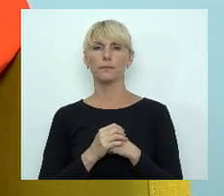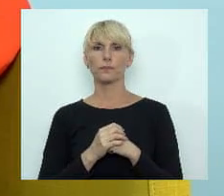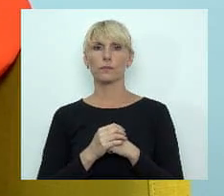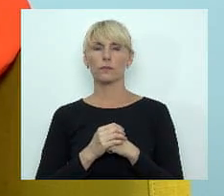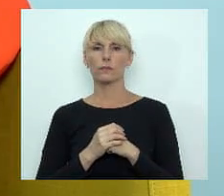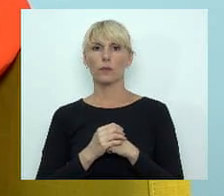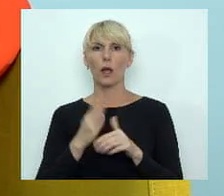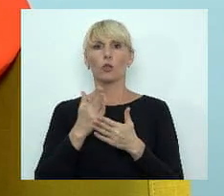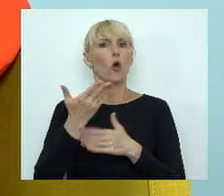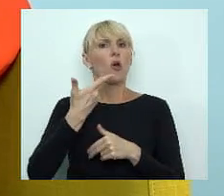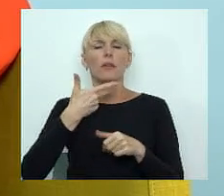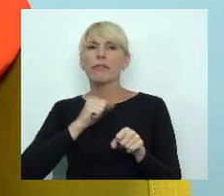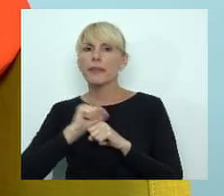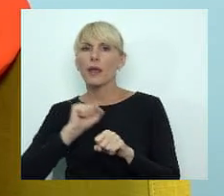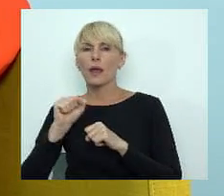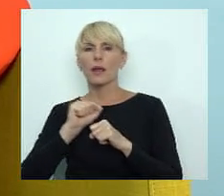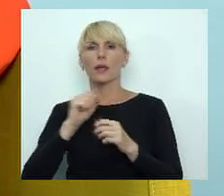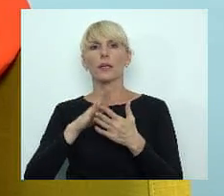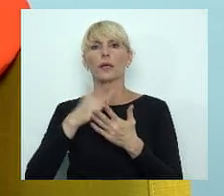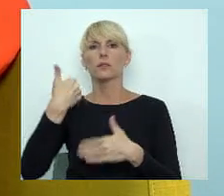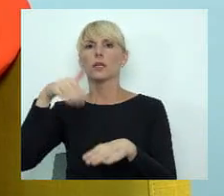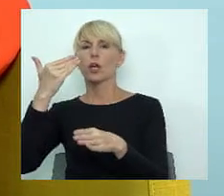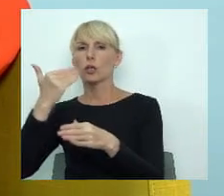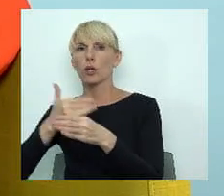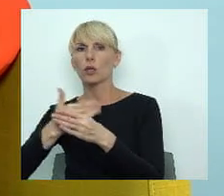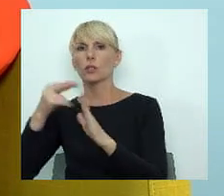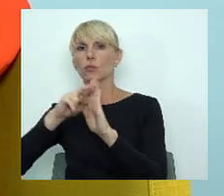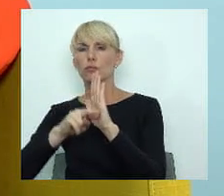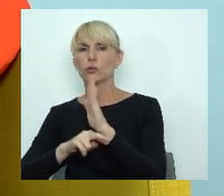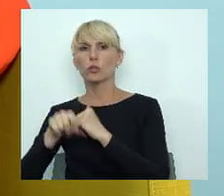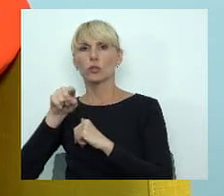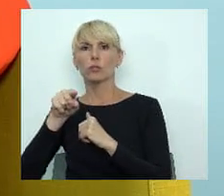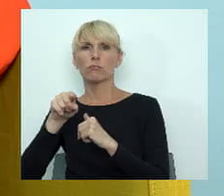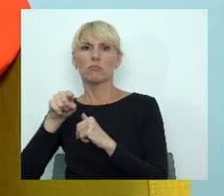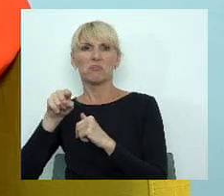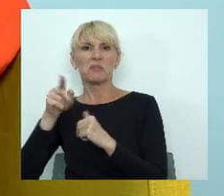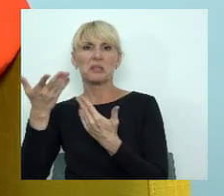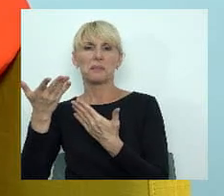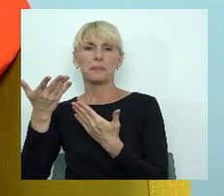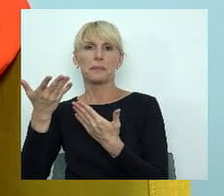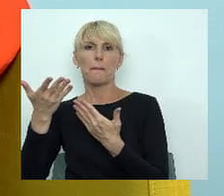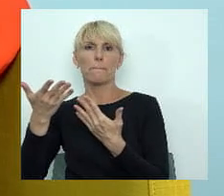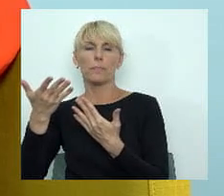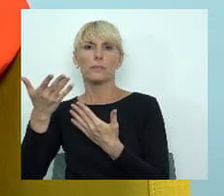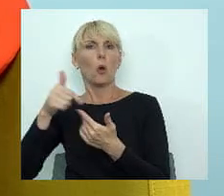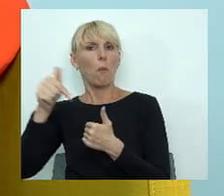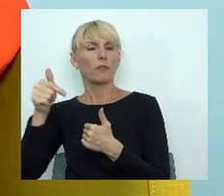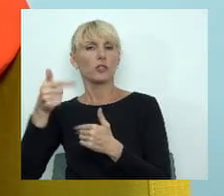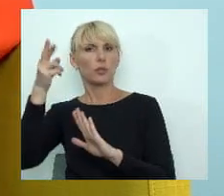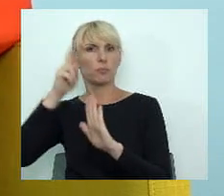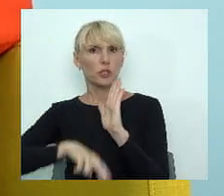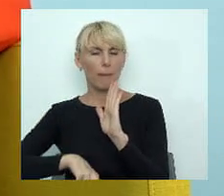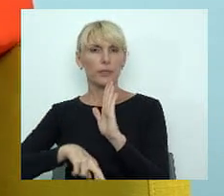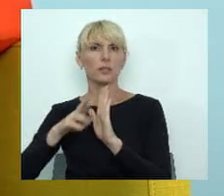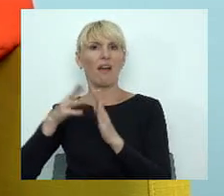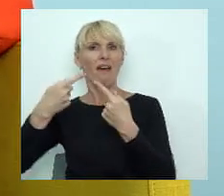instrukcja utopijnego funkcjonowania placówki medycznej, tylko to jest przepis, który powinniśmy realizować,